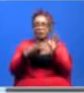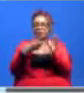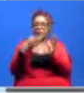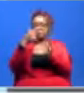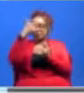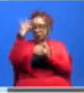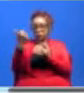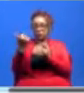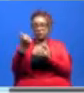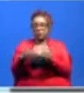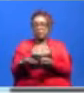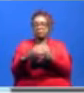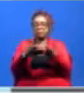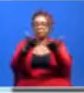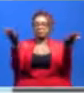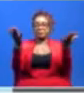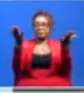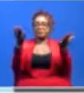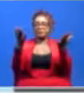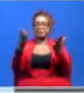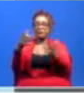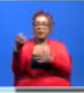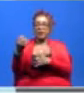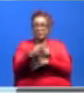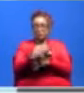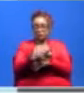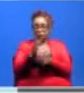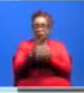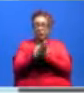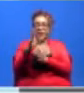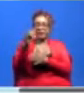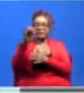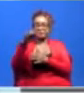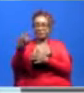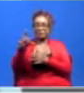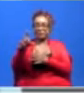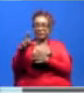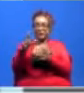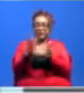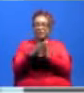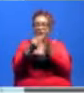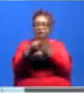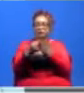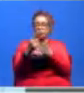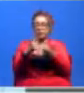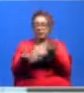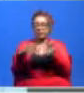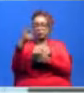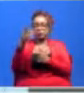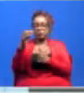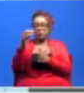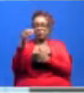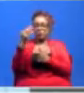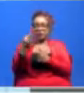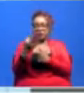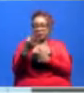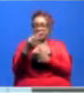ajili ya usambazaji wa mbolea pamoja na Kell Chemicals katika mwaka wa kifedha wa mwaka